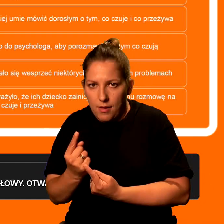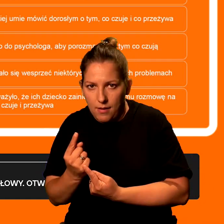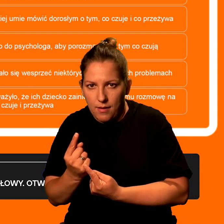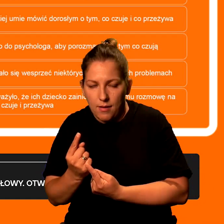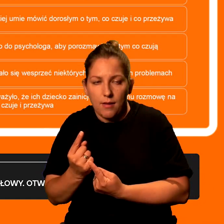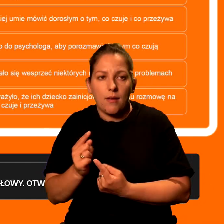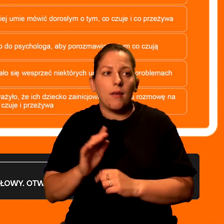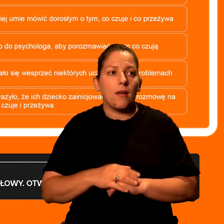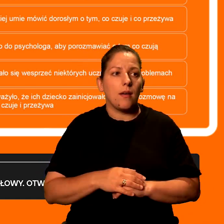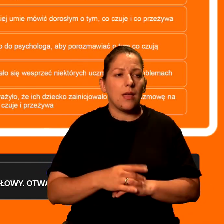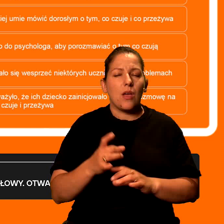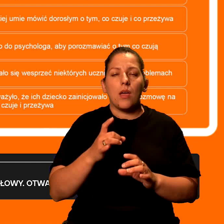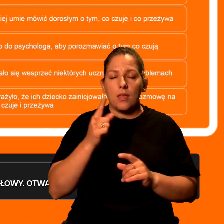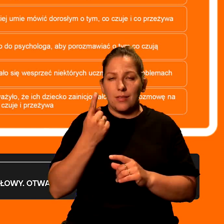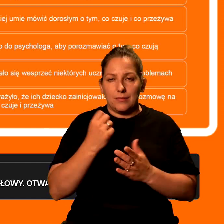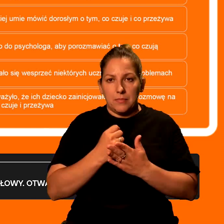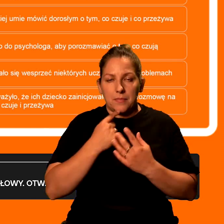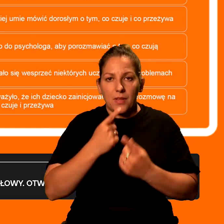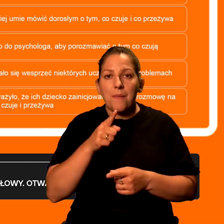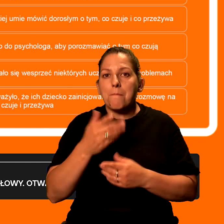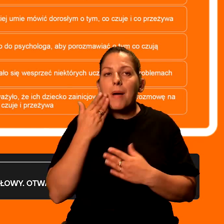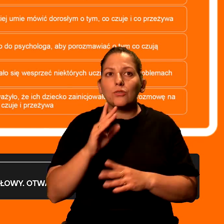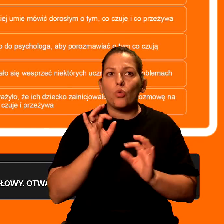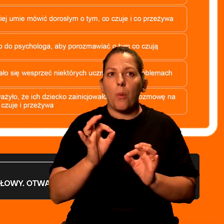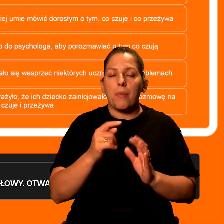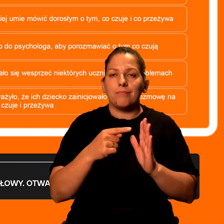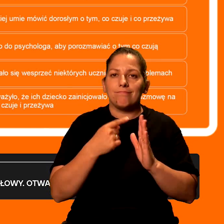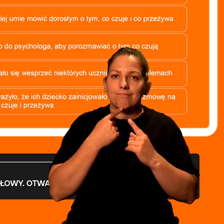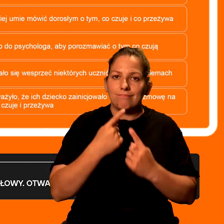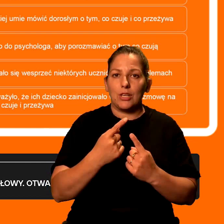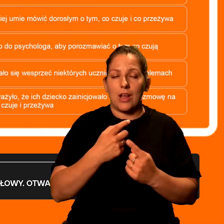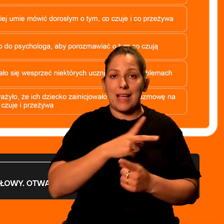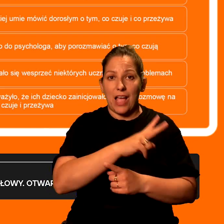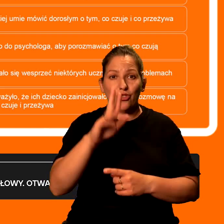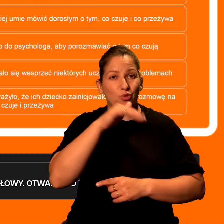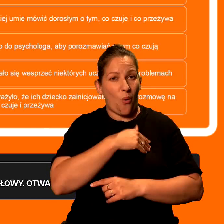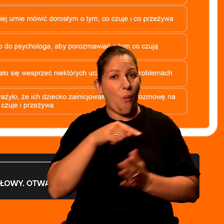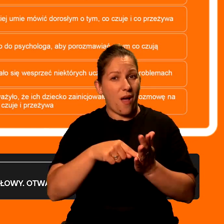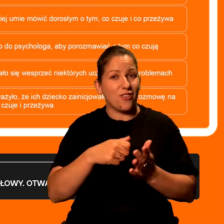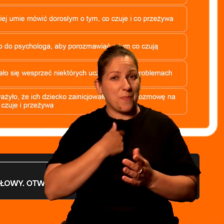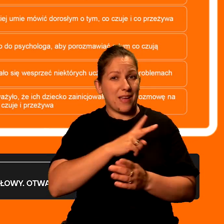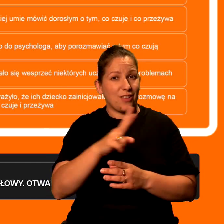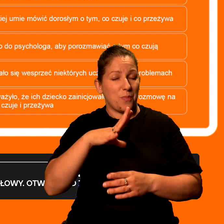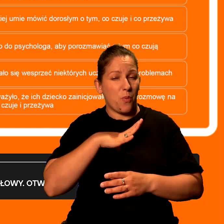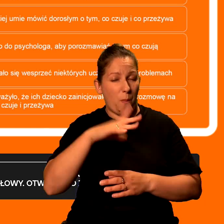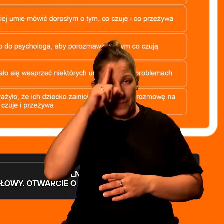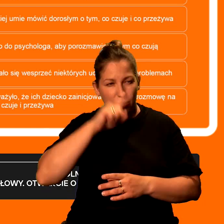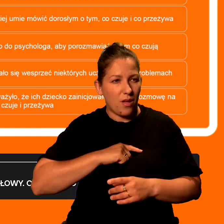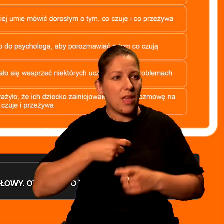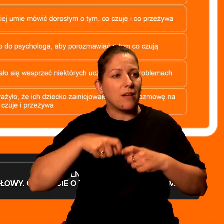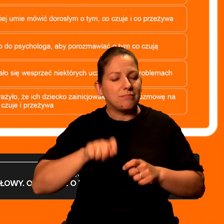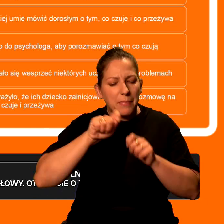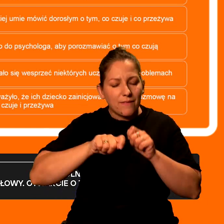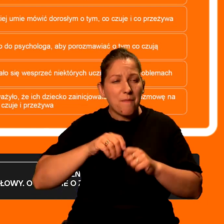tego. Zresztą ja muszę powiedzieć jedną rzecz, że to jest bardzo dobry postulat, żeby w każdej szkole był psycholog. Ale ja to sprawdziłem tutaj siedząc i